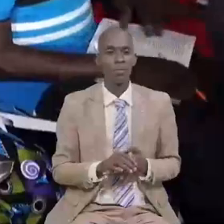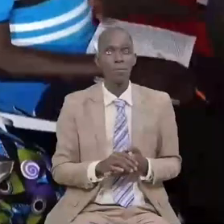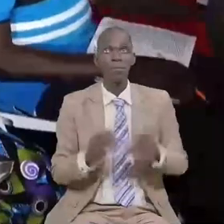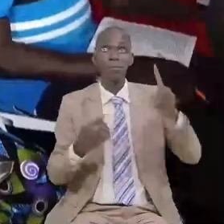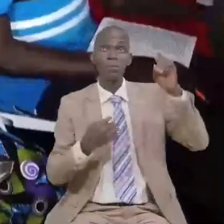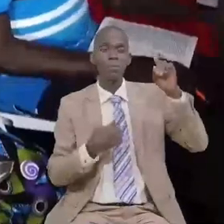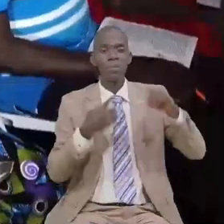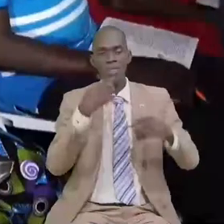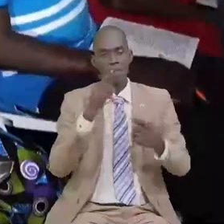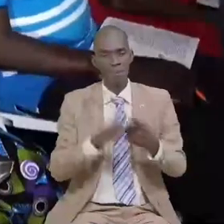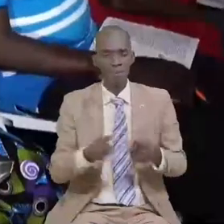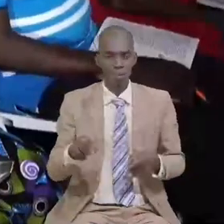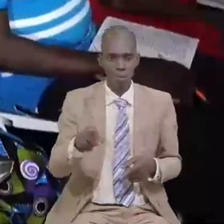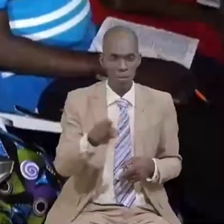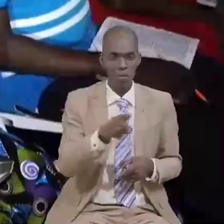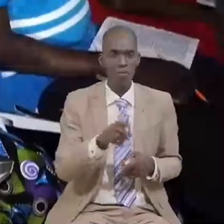11. Je te l'ordonne.